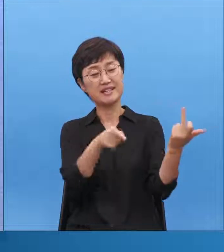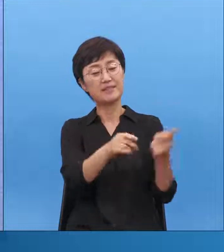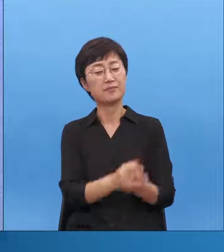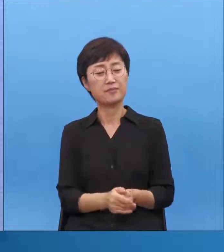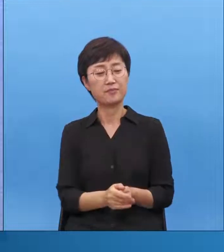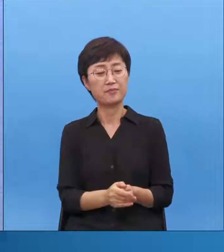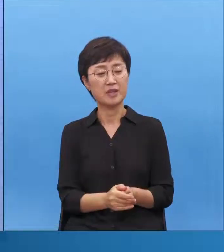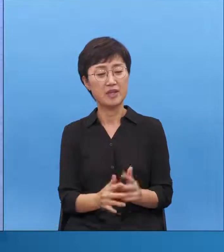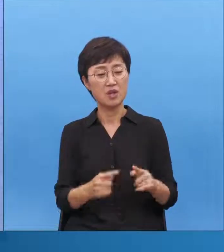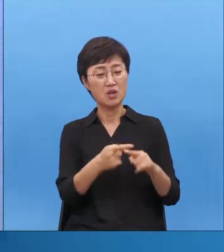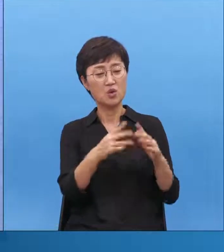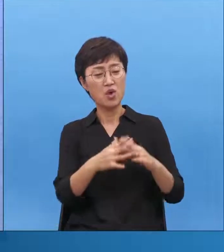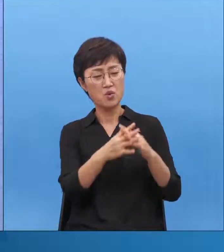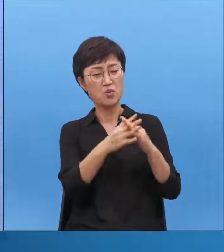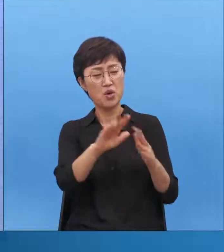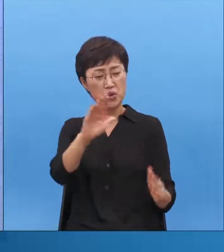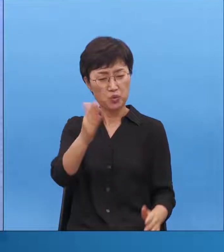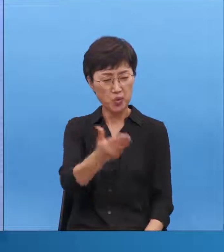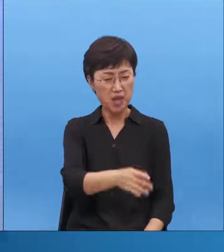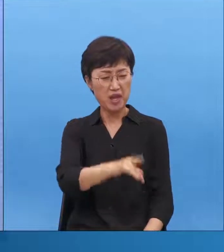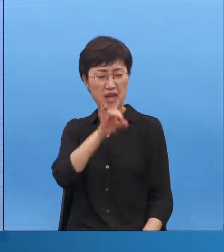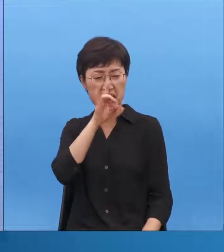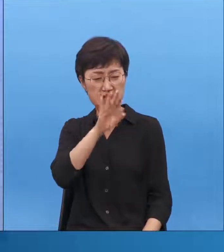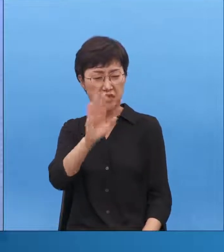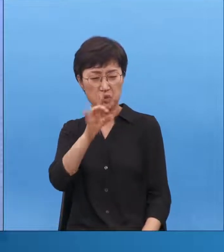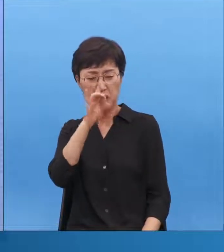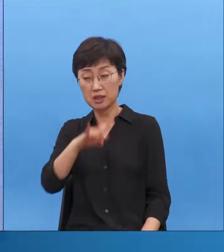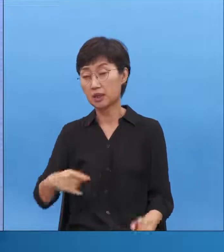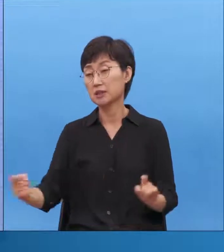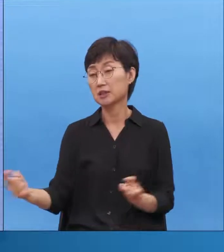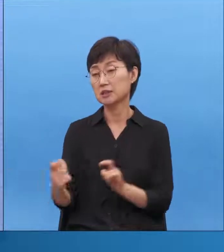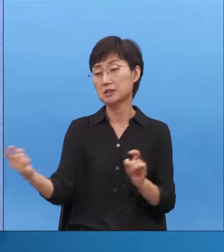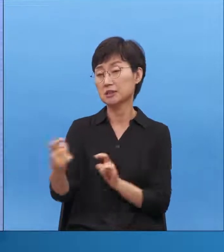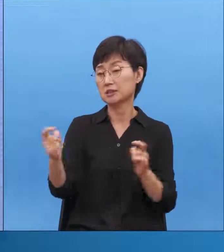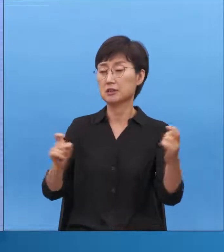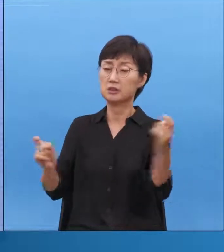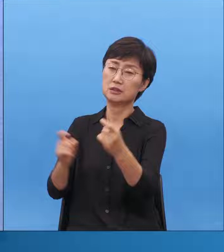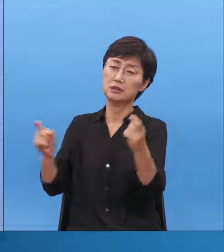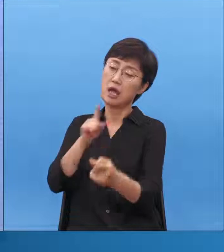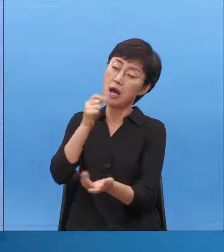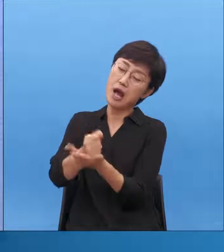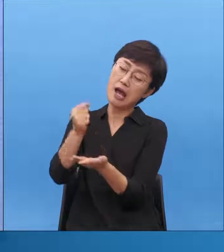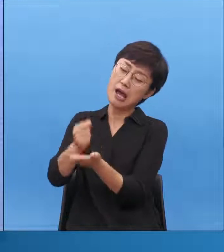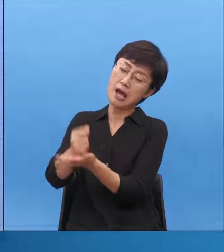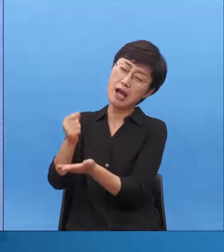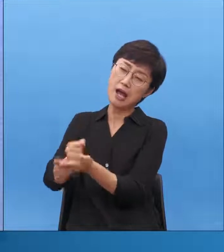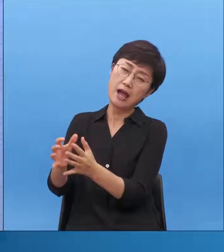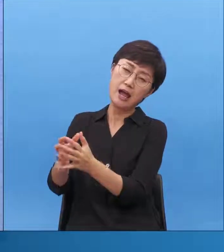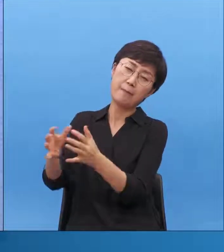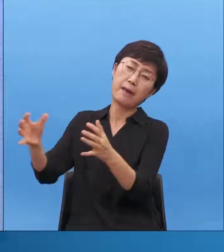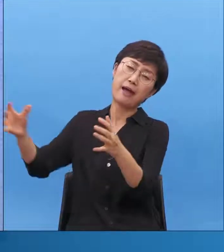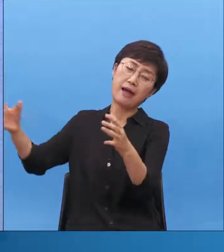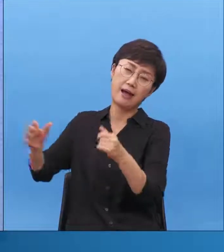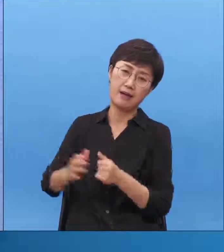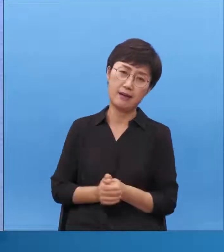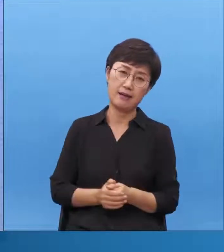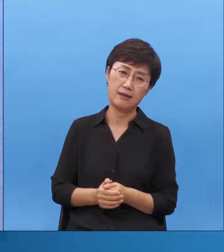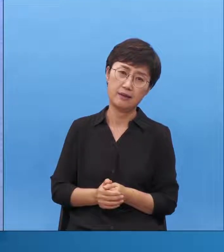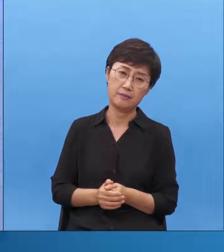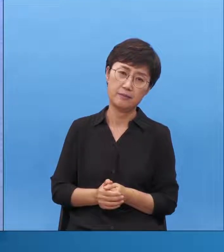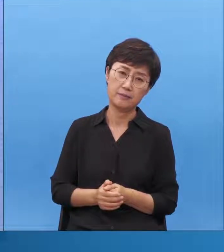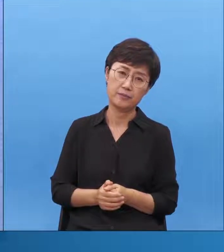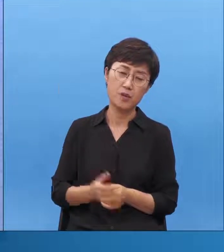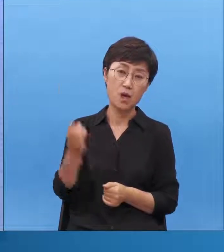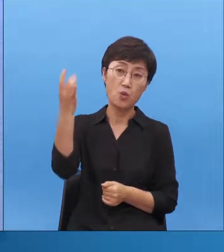맞다 굉장히 논란 옛날부터 있었어요. from a long time ago, for the past 20 years, we were not permitted to do this. 그래서 정책 결정하기를요 처음에 여기